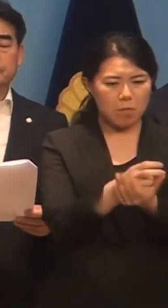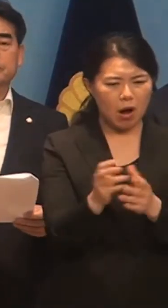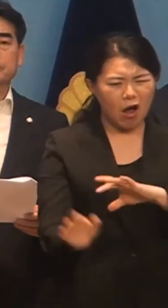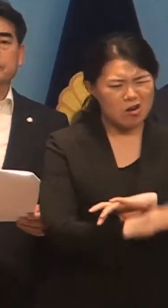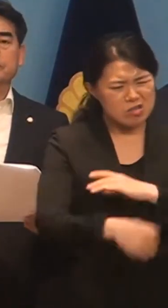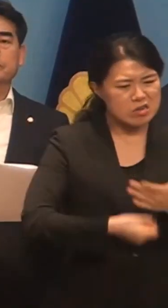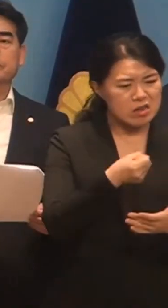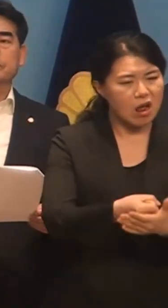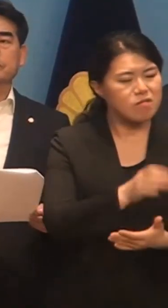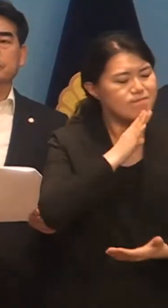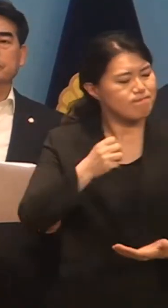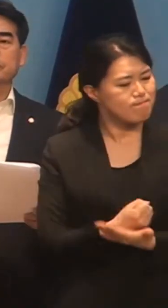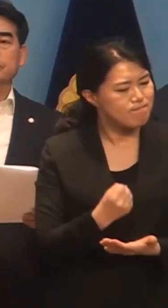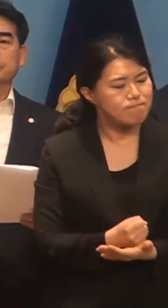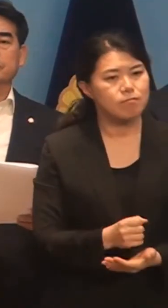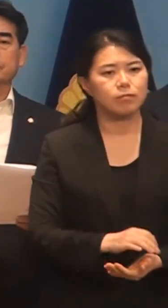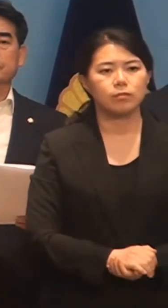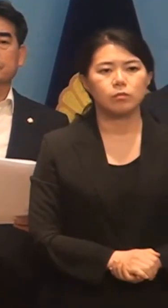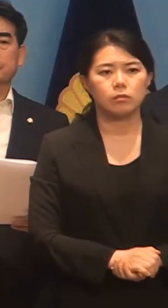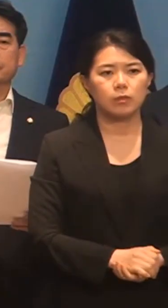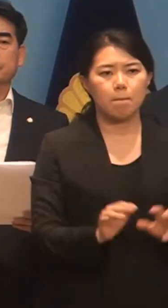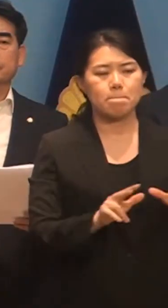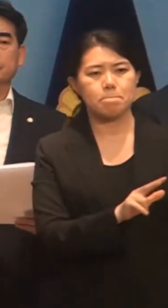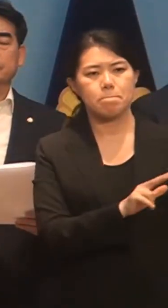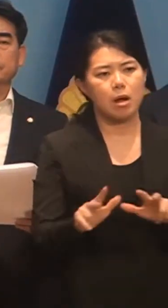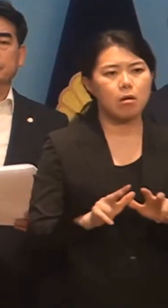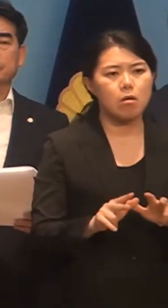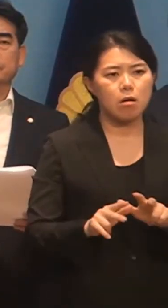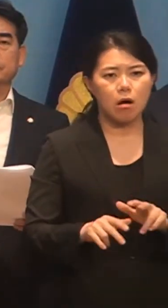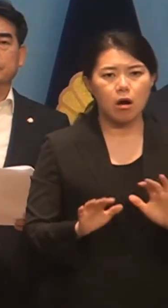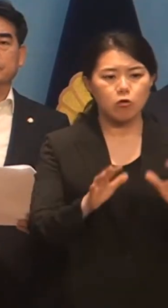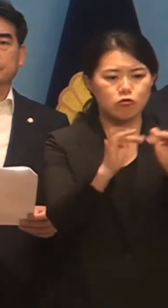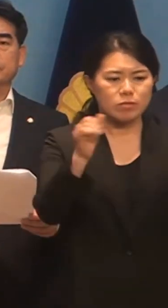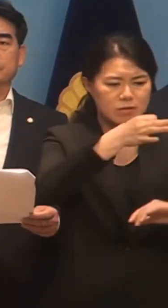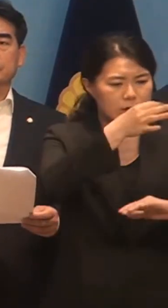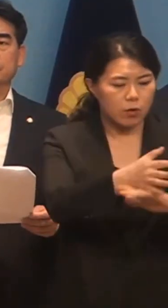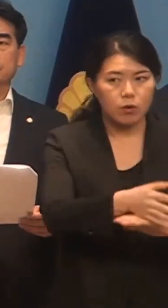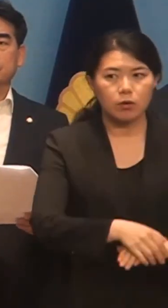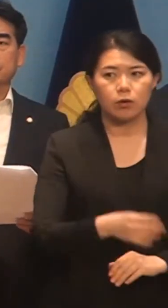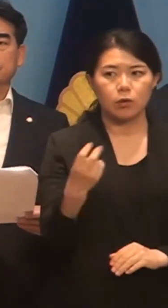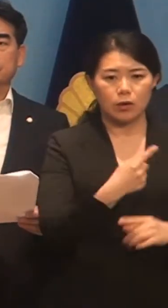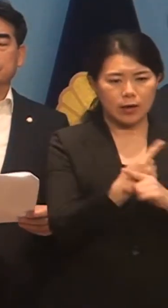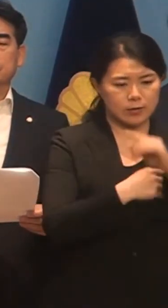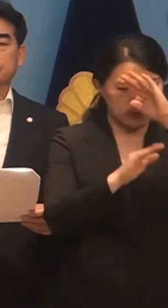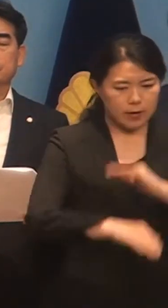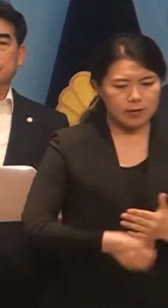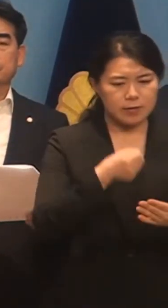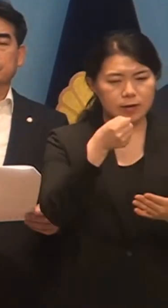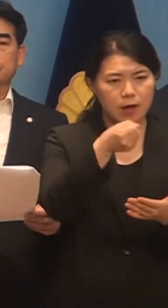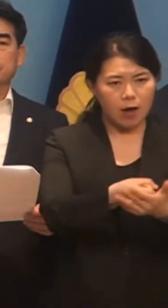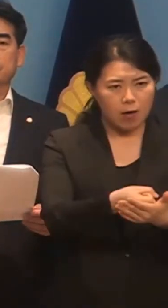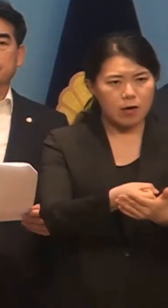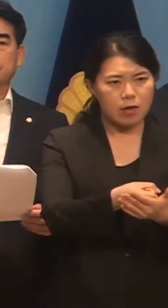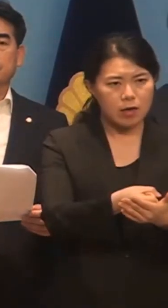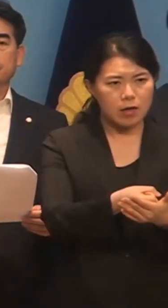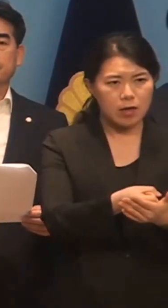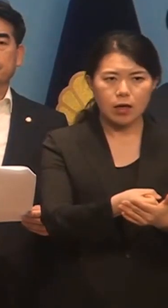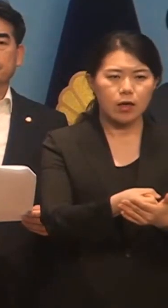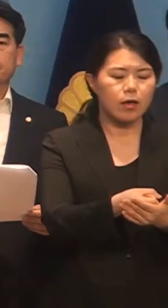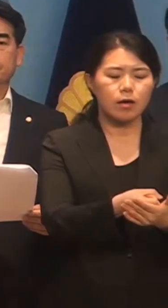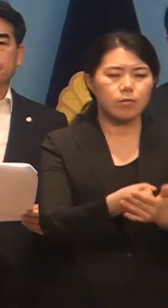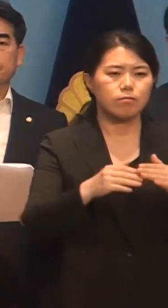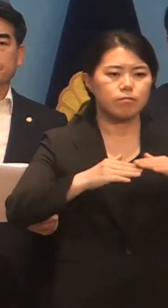날치기 처리를 강력히 규탄하며 즉각적인 대국민 사과와 개정안의 처리를 강력하게